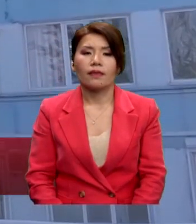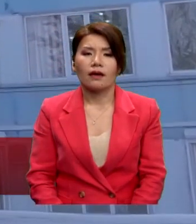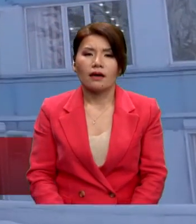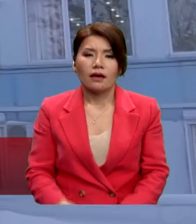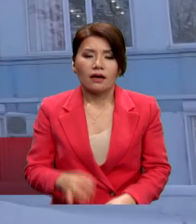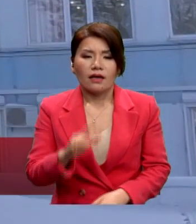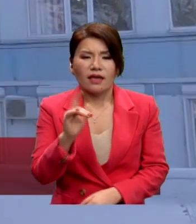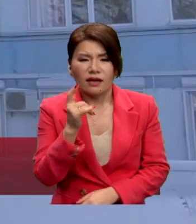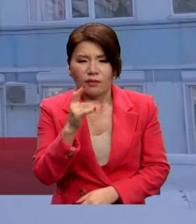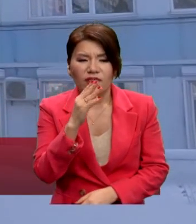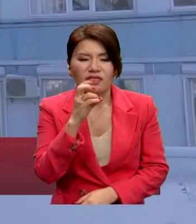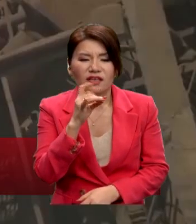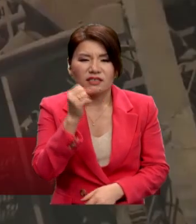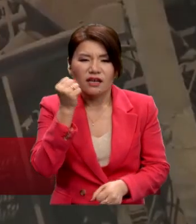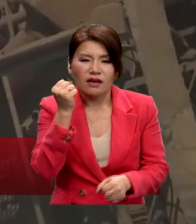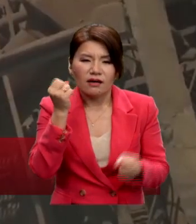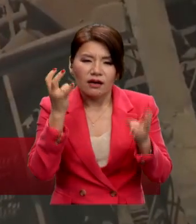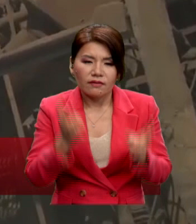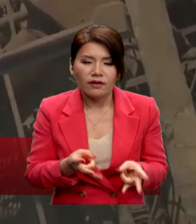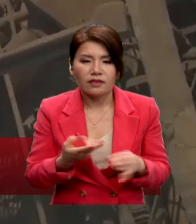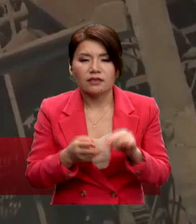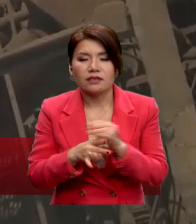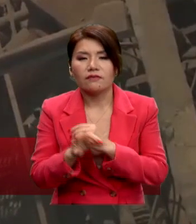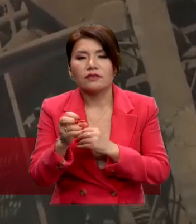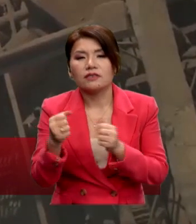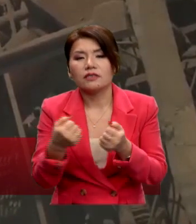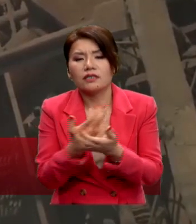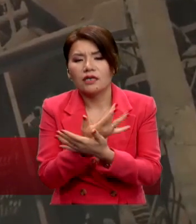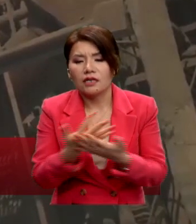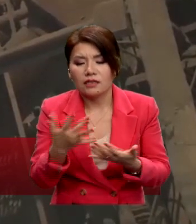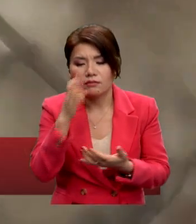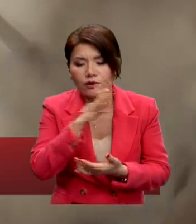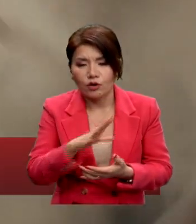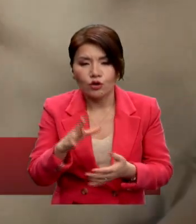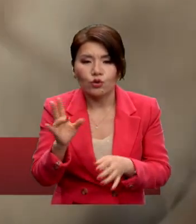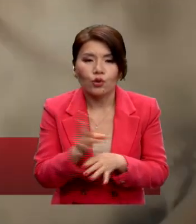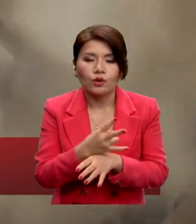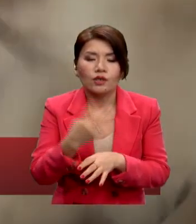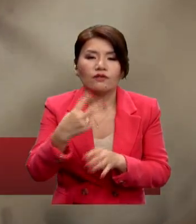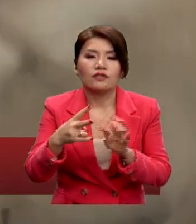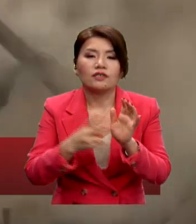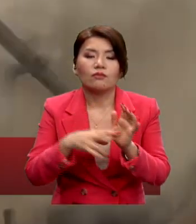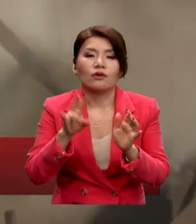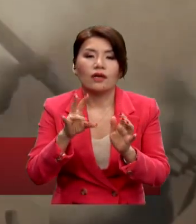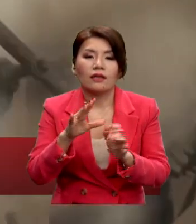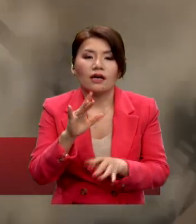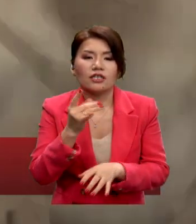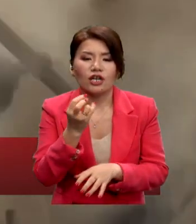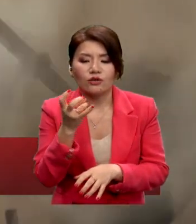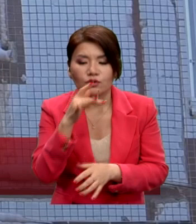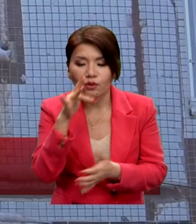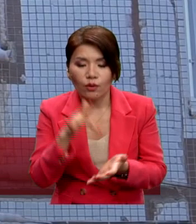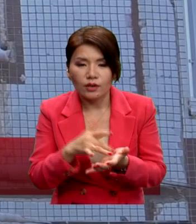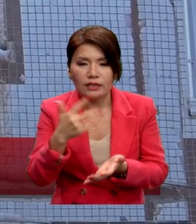Авария на Экибастузской ТЭЦ оголила проблему износа энергетического комплекса страны. В ночь на 27 ноября шахтерский город